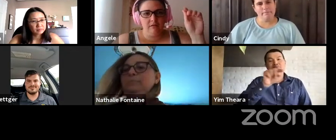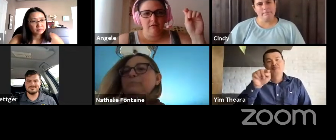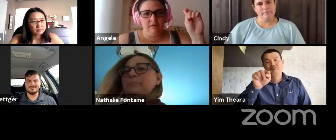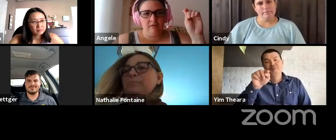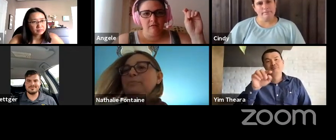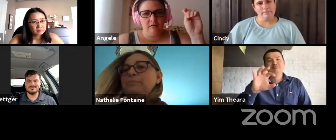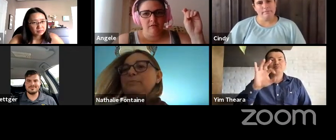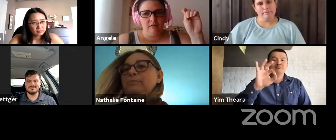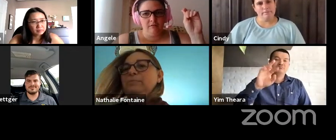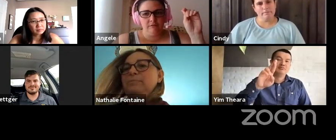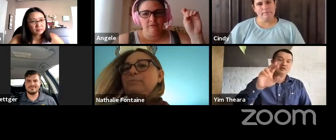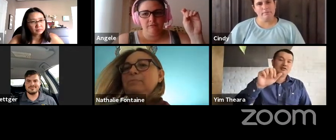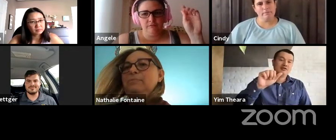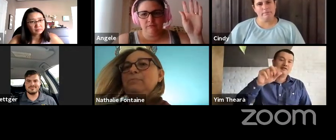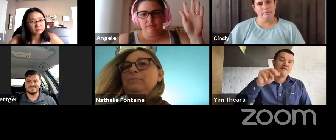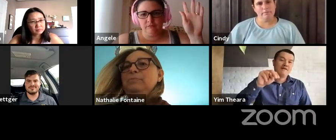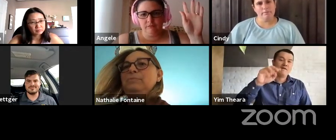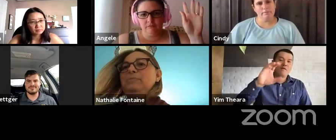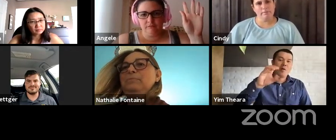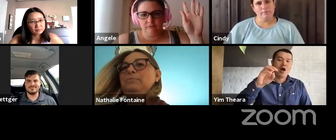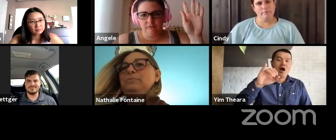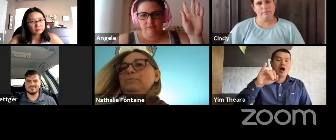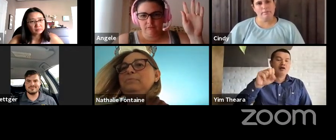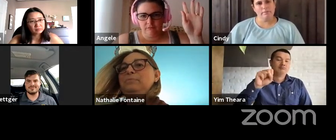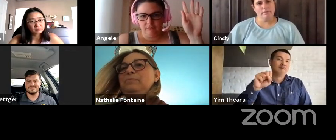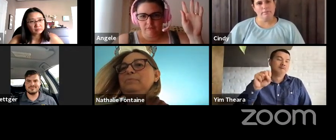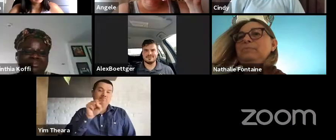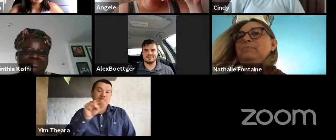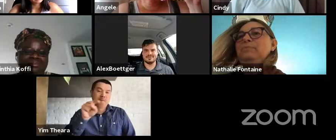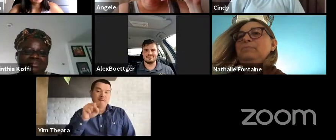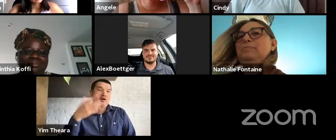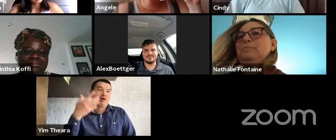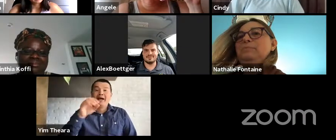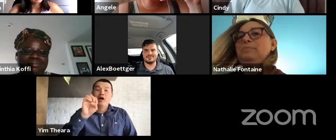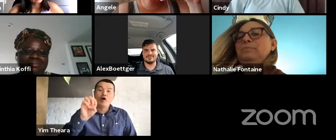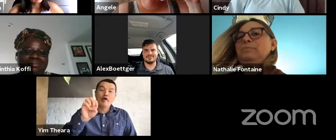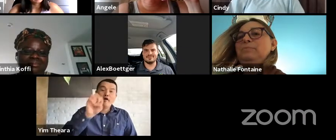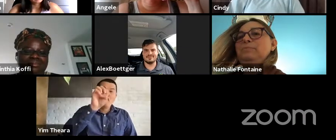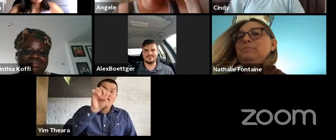Comme Jean, trait d'union, François.